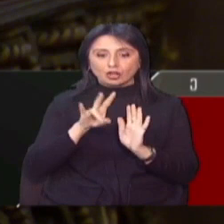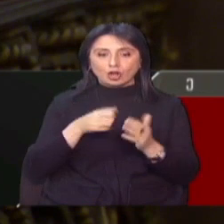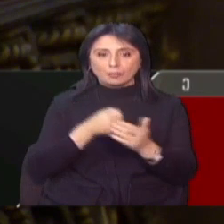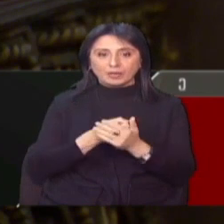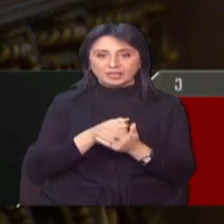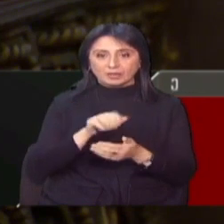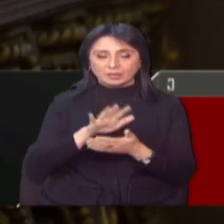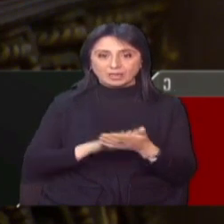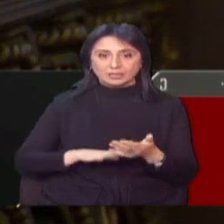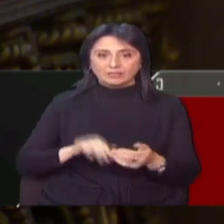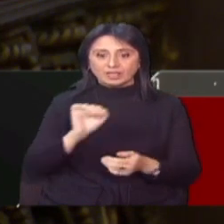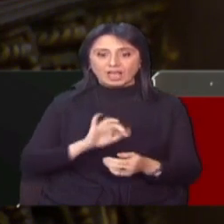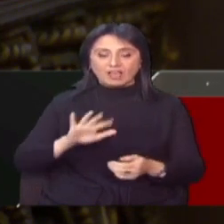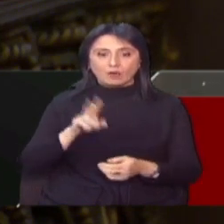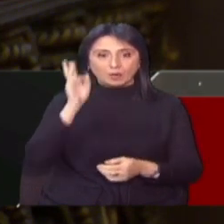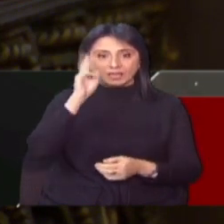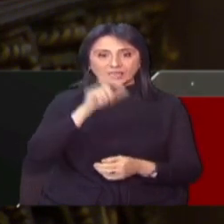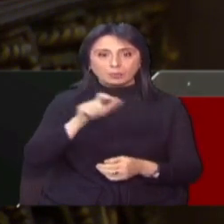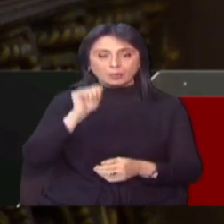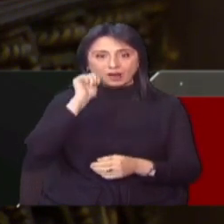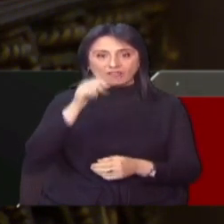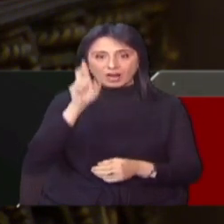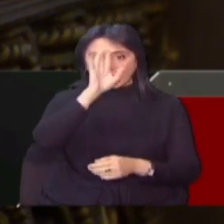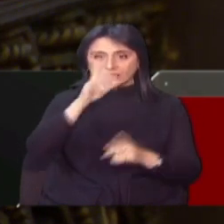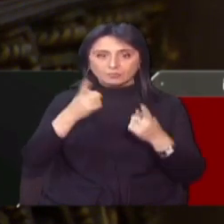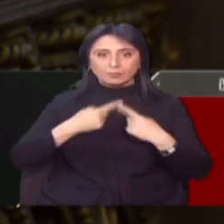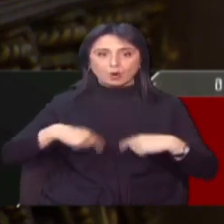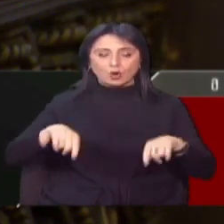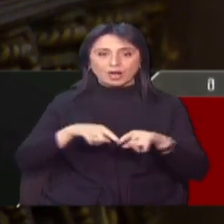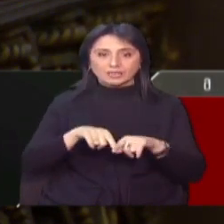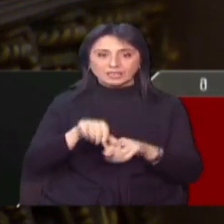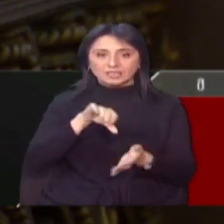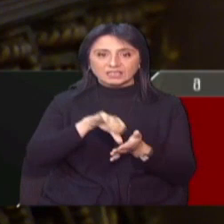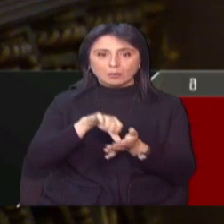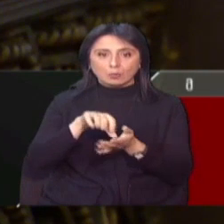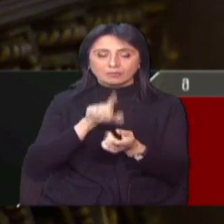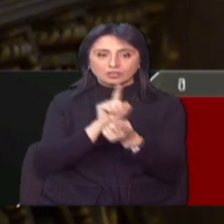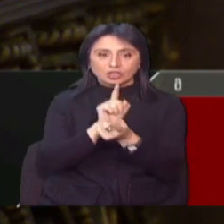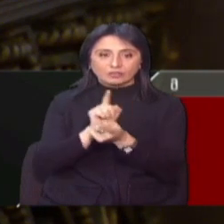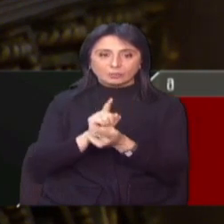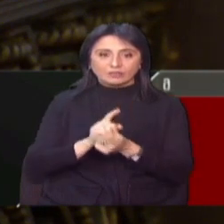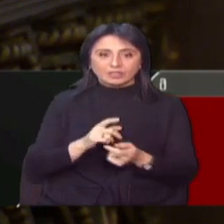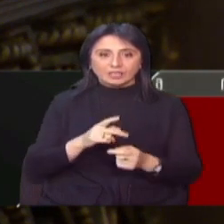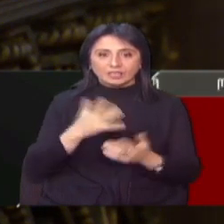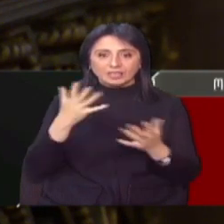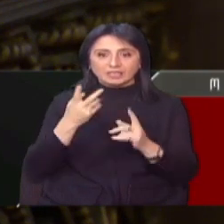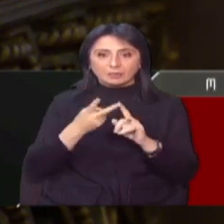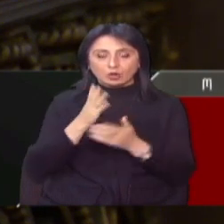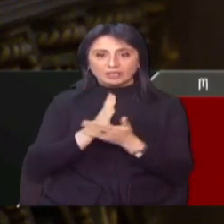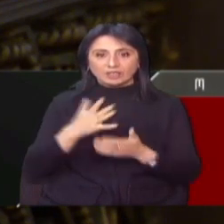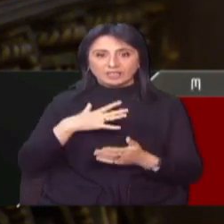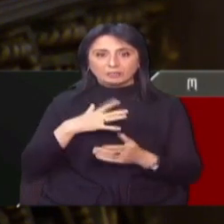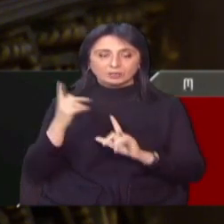ნოემბრამდე გაგრძელდება. ევროპელი დიპლომატები ხვალ არასამთავრობო ორგანიზაციების წარმომადგენლებს შეხვდებიან, დღის მეორე ნახევარში